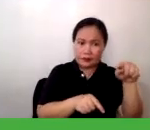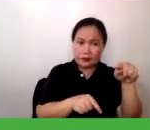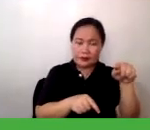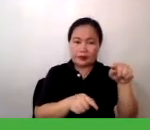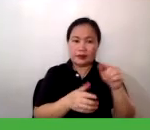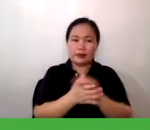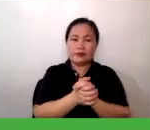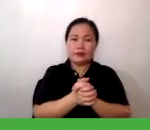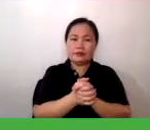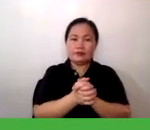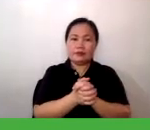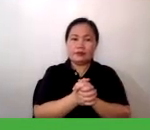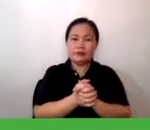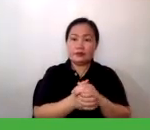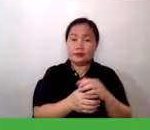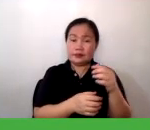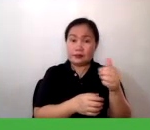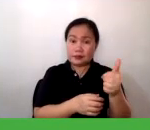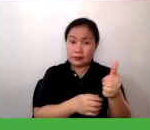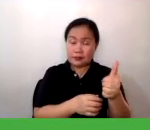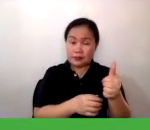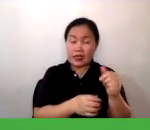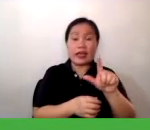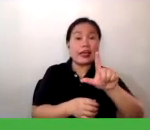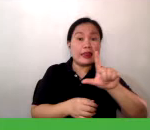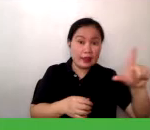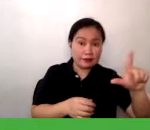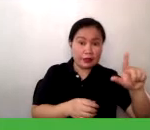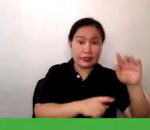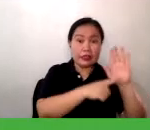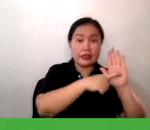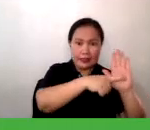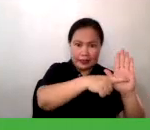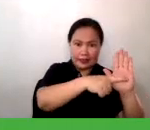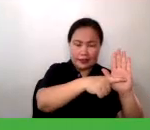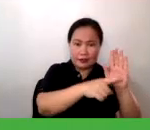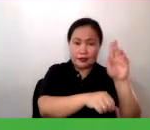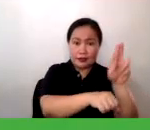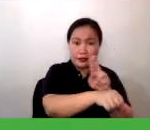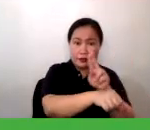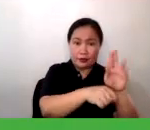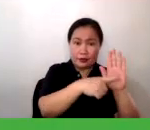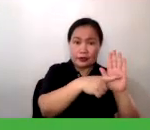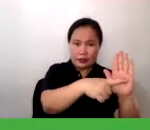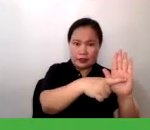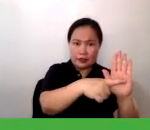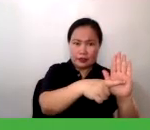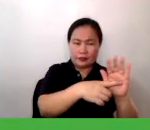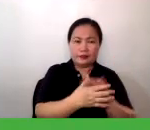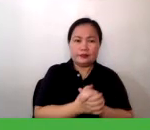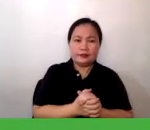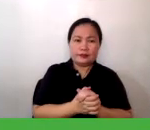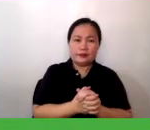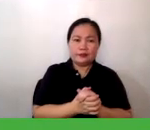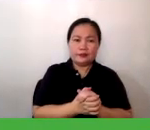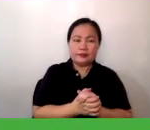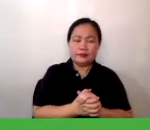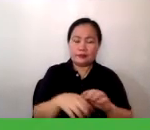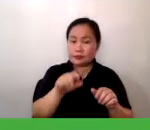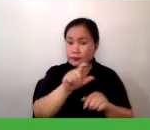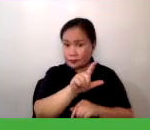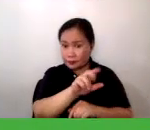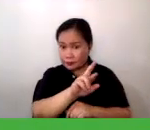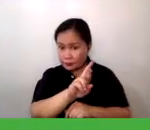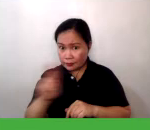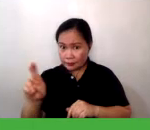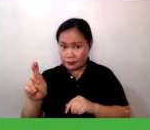isang move lang siya. So, 10 raised to negative 1. Bakit negative? Kasi pa-left tayo. So, pag pakanan, positive po ang